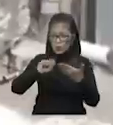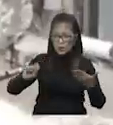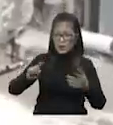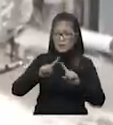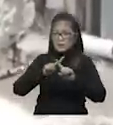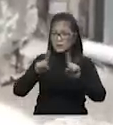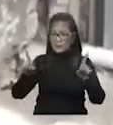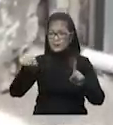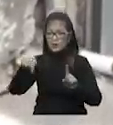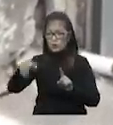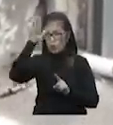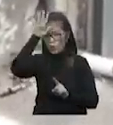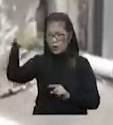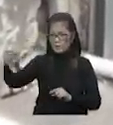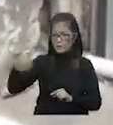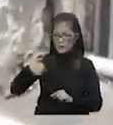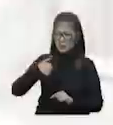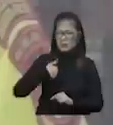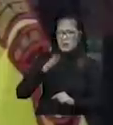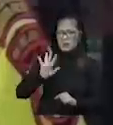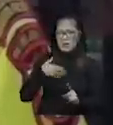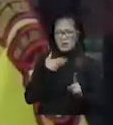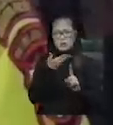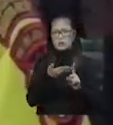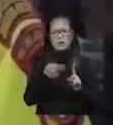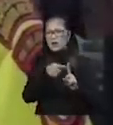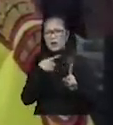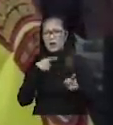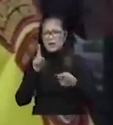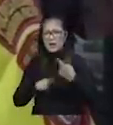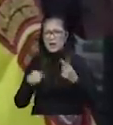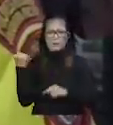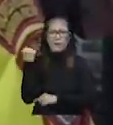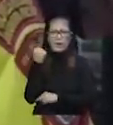membeli gerobak mengaku tak mengenal pelaku. Muncul satu nama